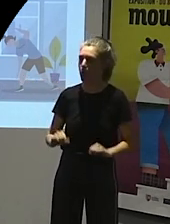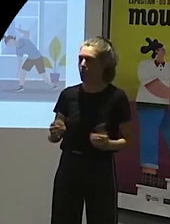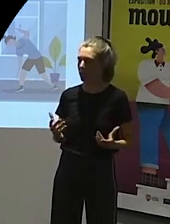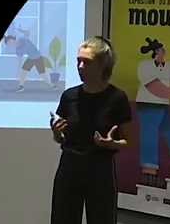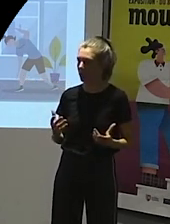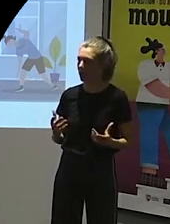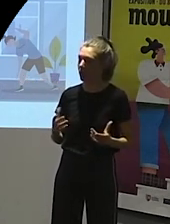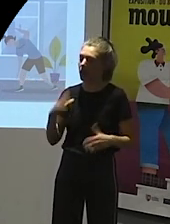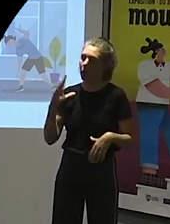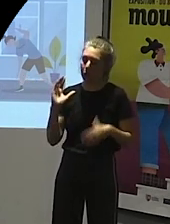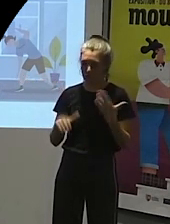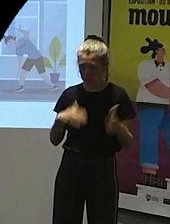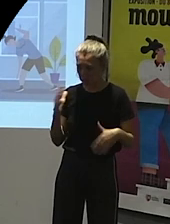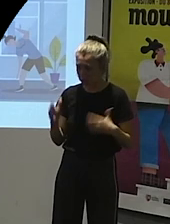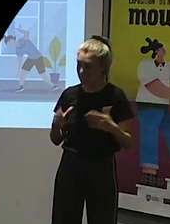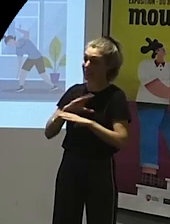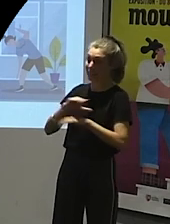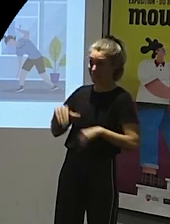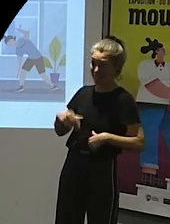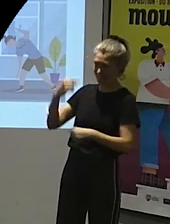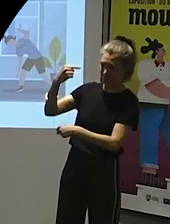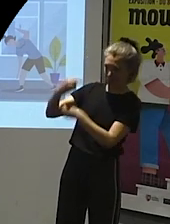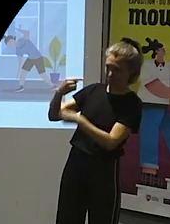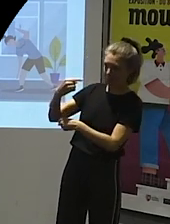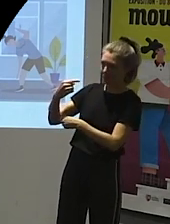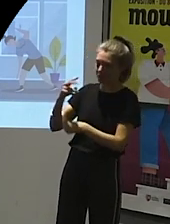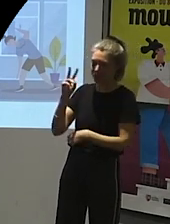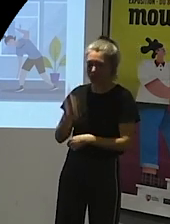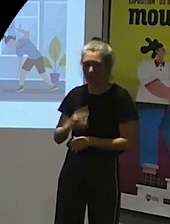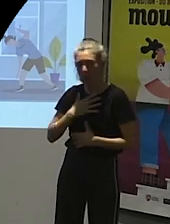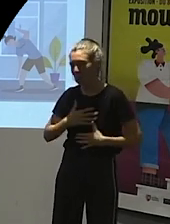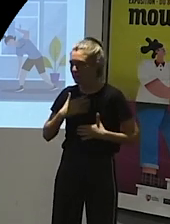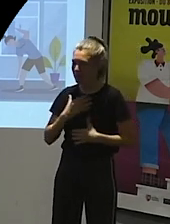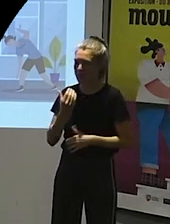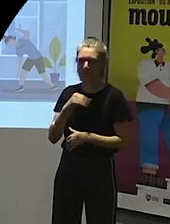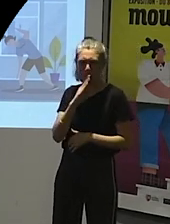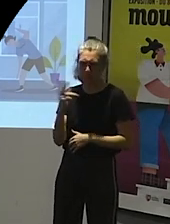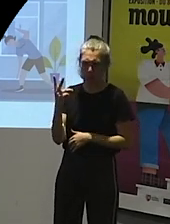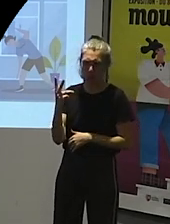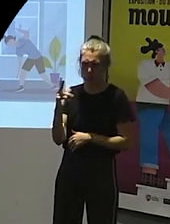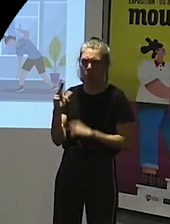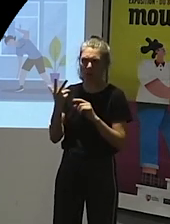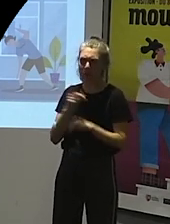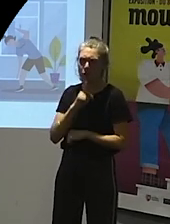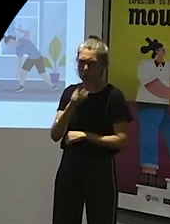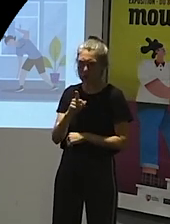dernière mission, qui m'a beaucoup plu aussi, dans l'après-midi du troisième jour, on accueillait les